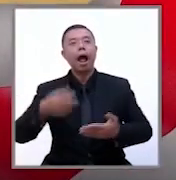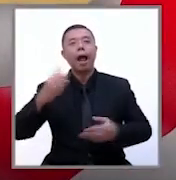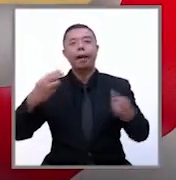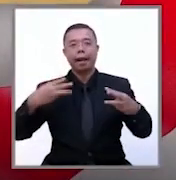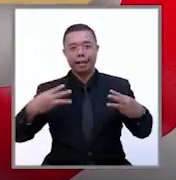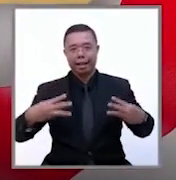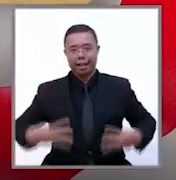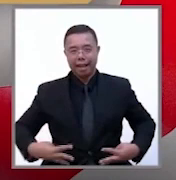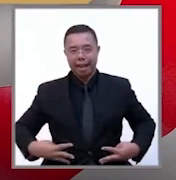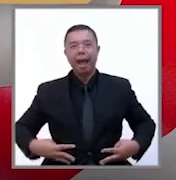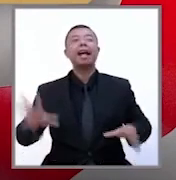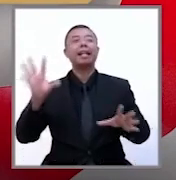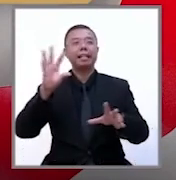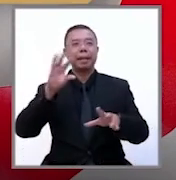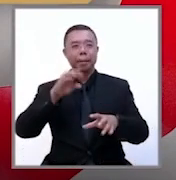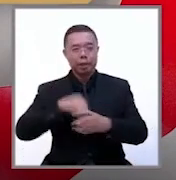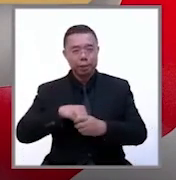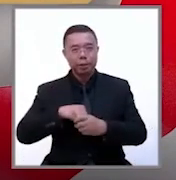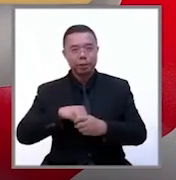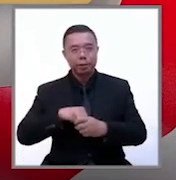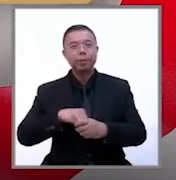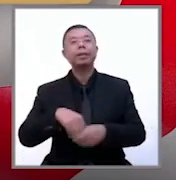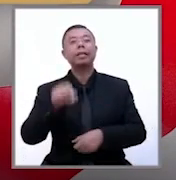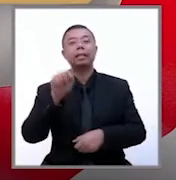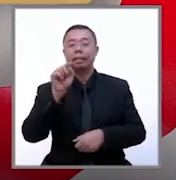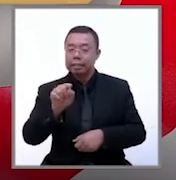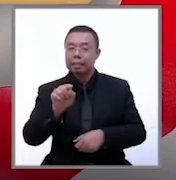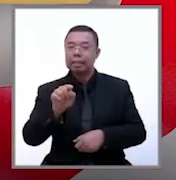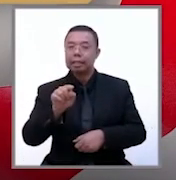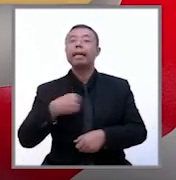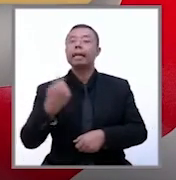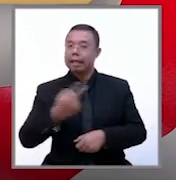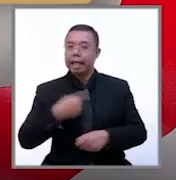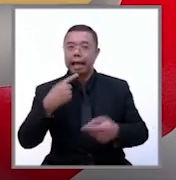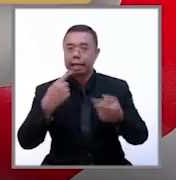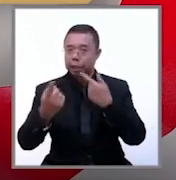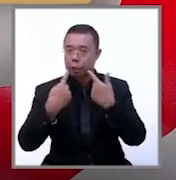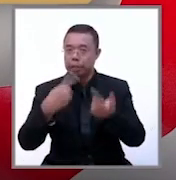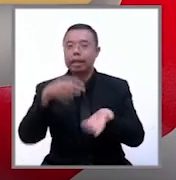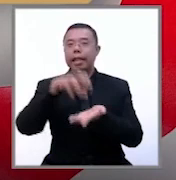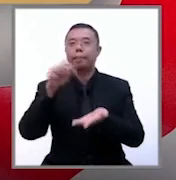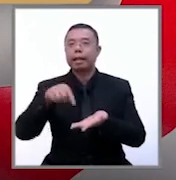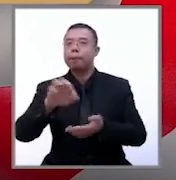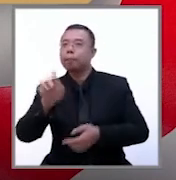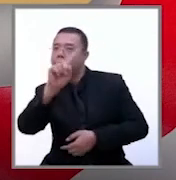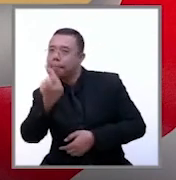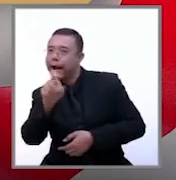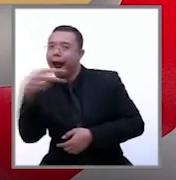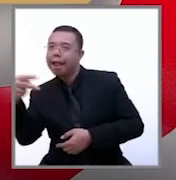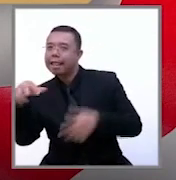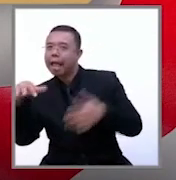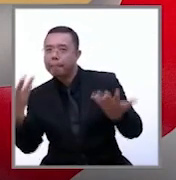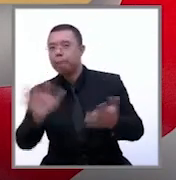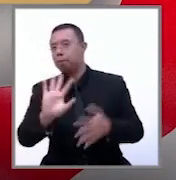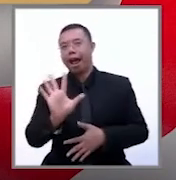etikanya termasuk termasuk kita diskusi di sini bukan tebak-tebakan definisi